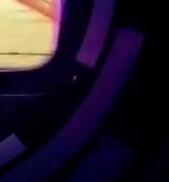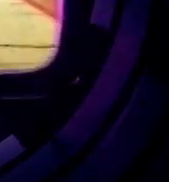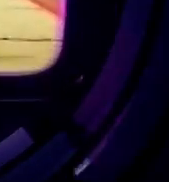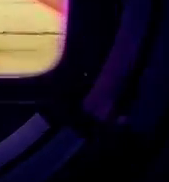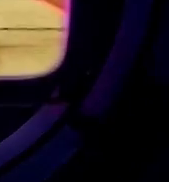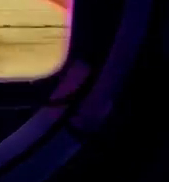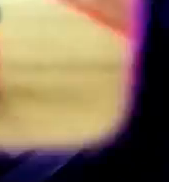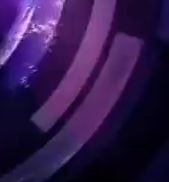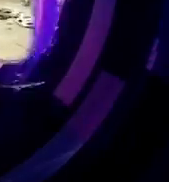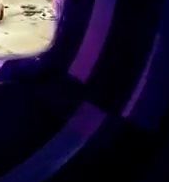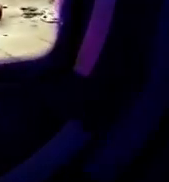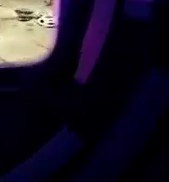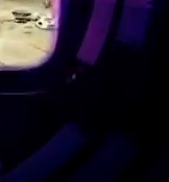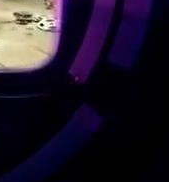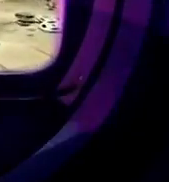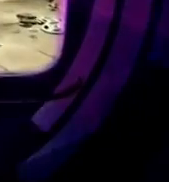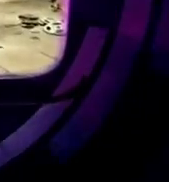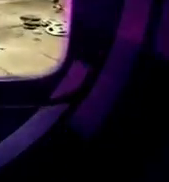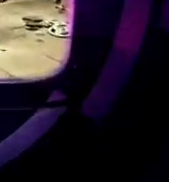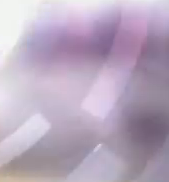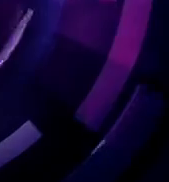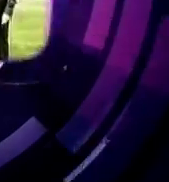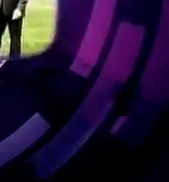Дякую за